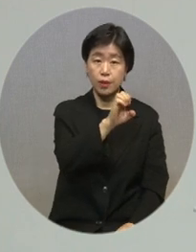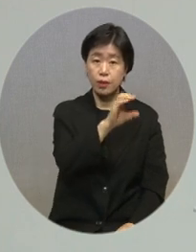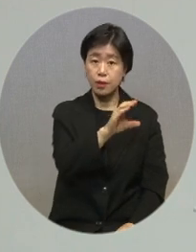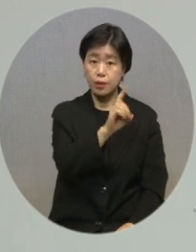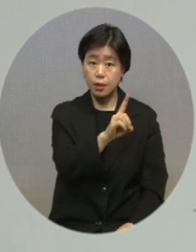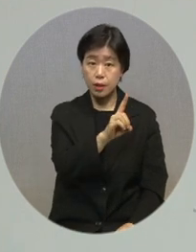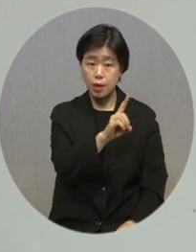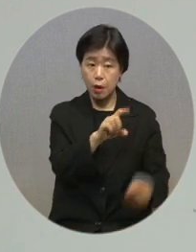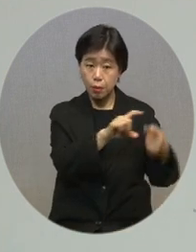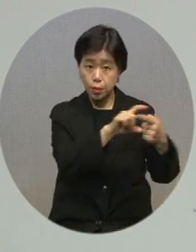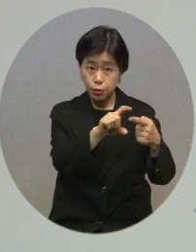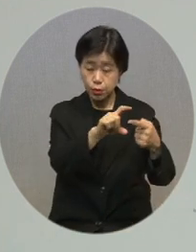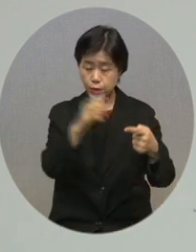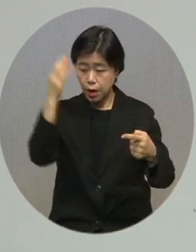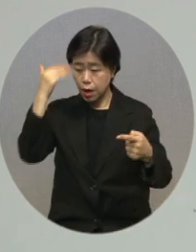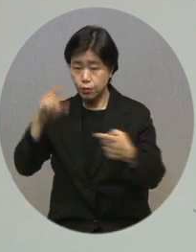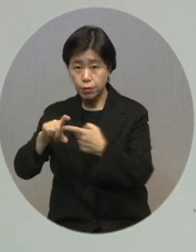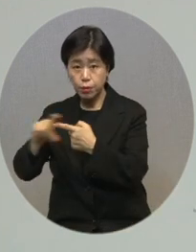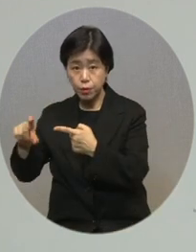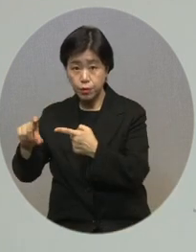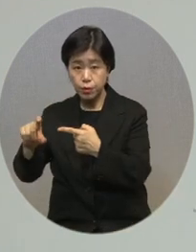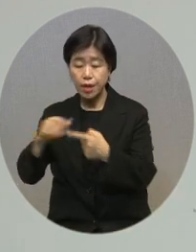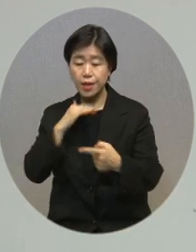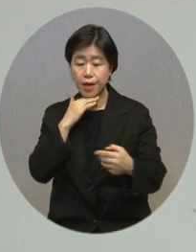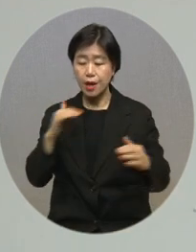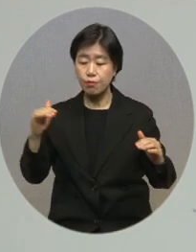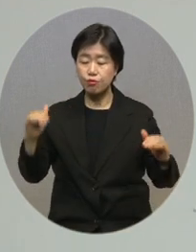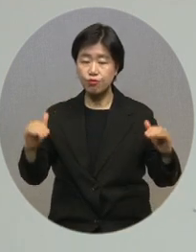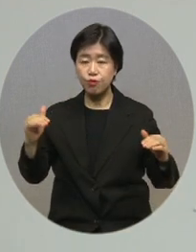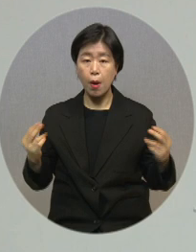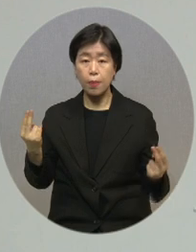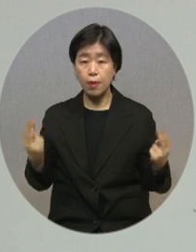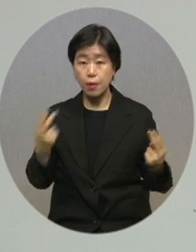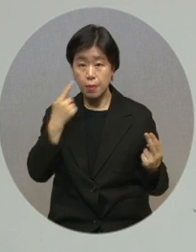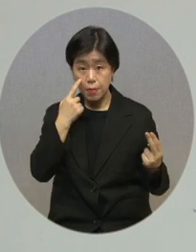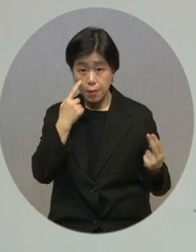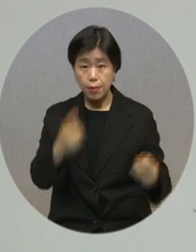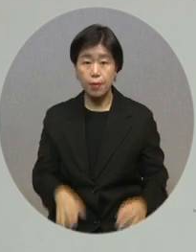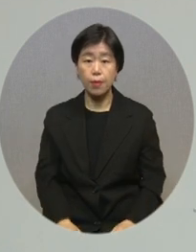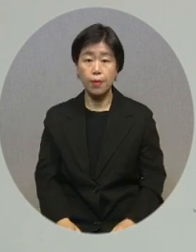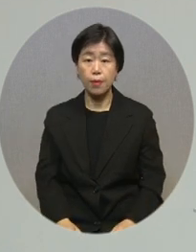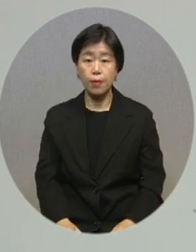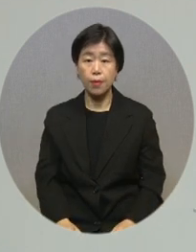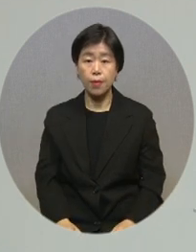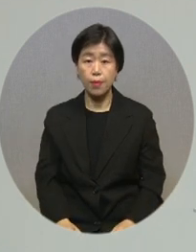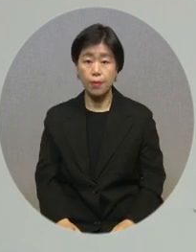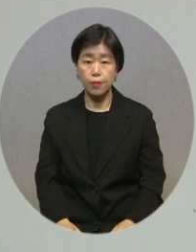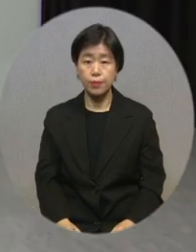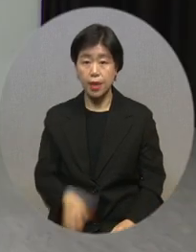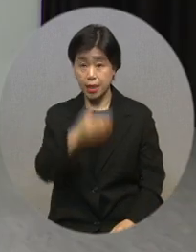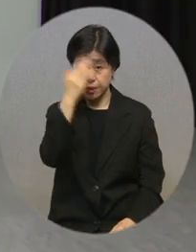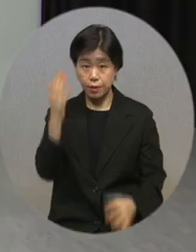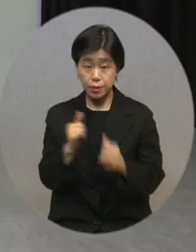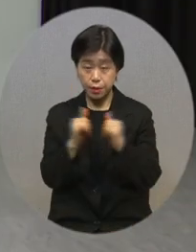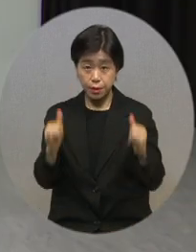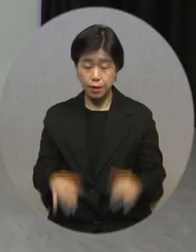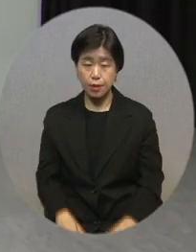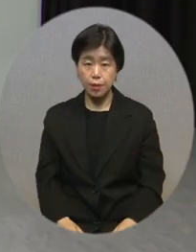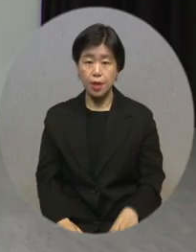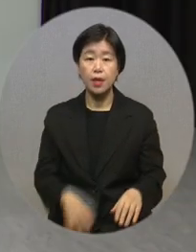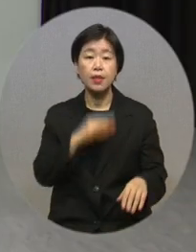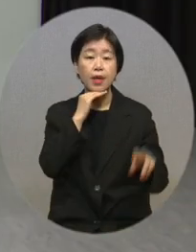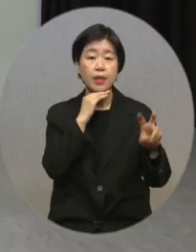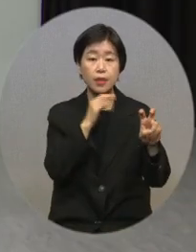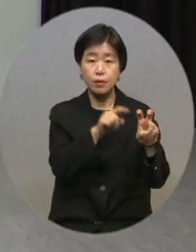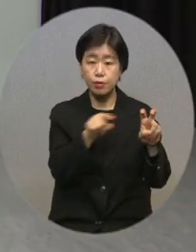해봤습니다. 연령대별로 비교를 해보면, 네. 그러니까 젊은 청년층